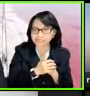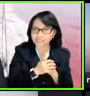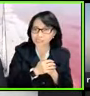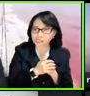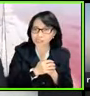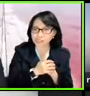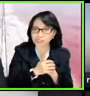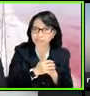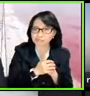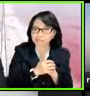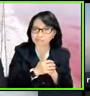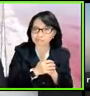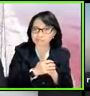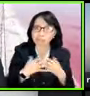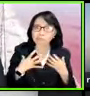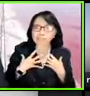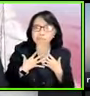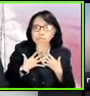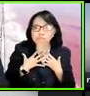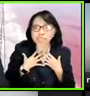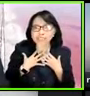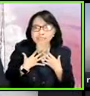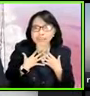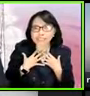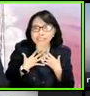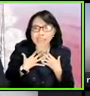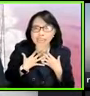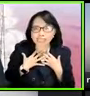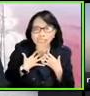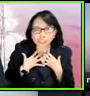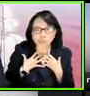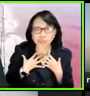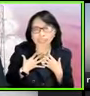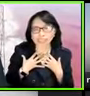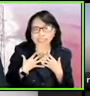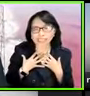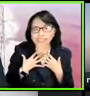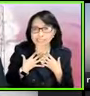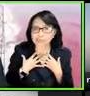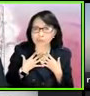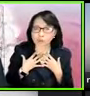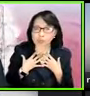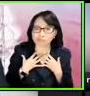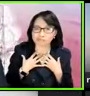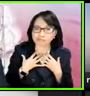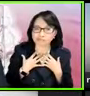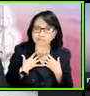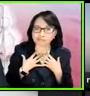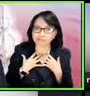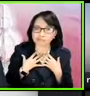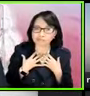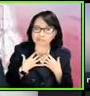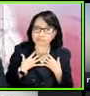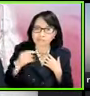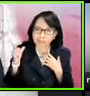jadi saudara-saudara apa yang membuat kita ini hidup kita ini istimewa